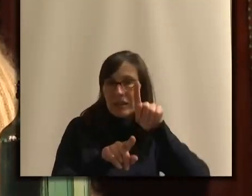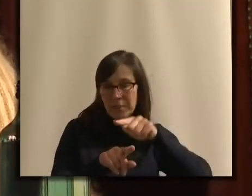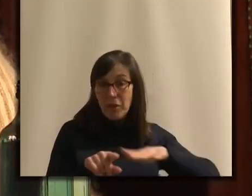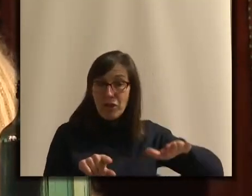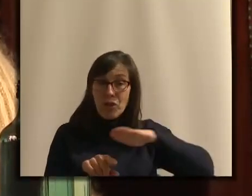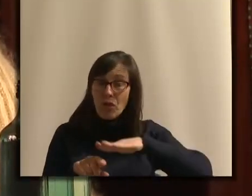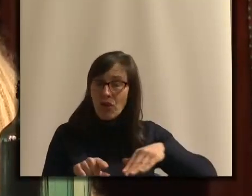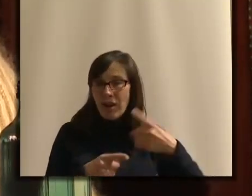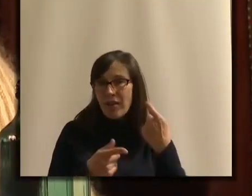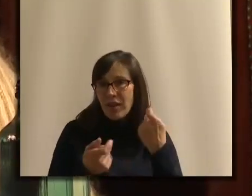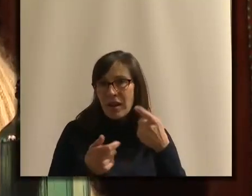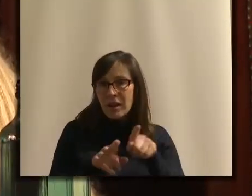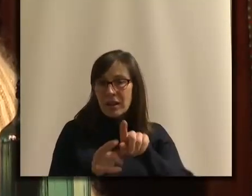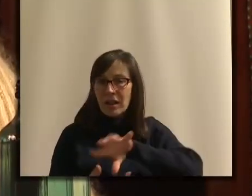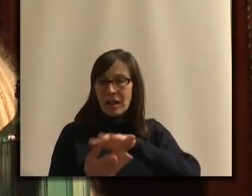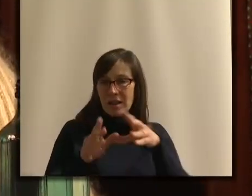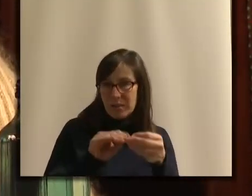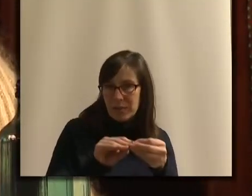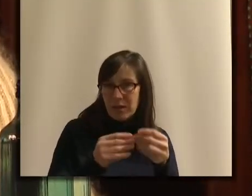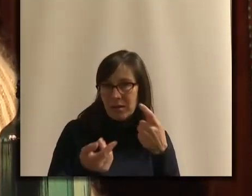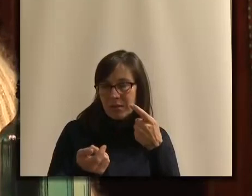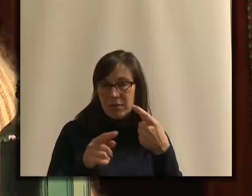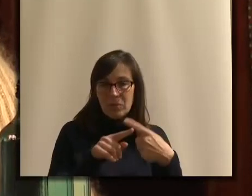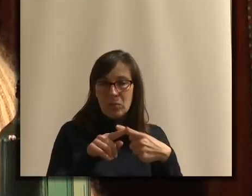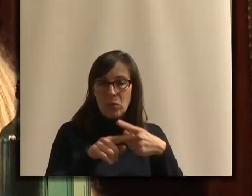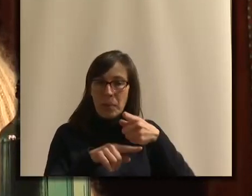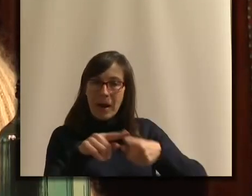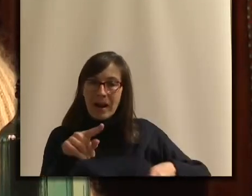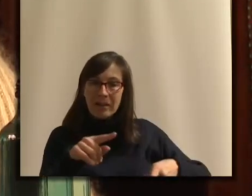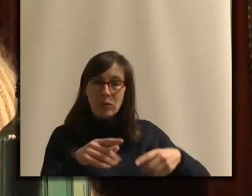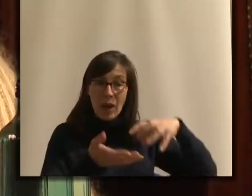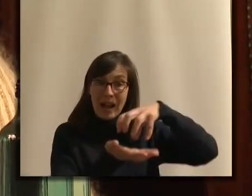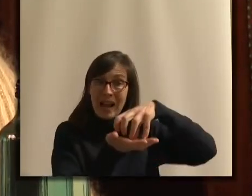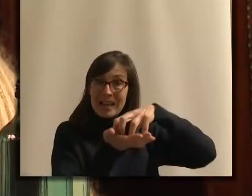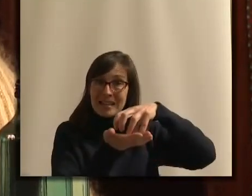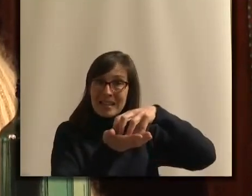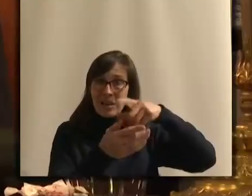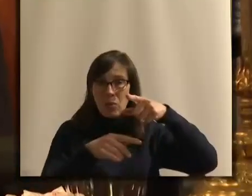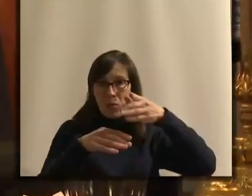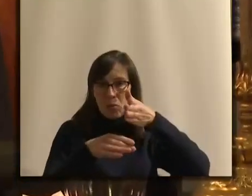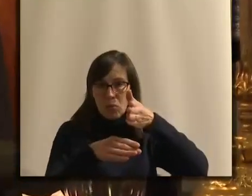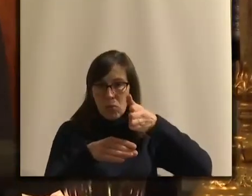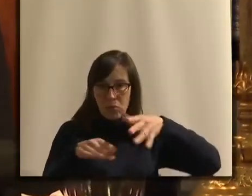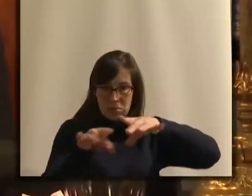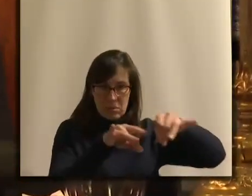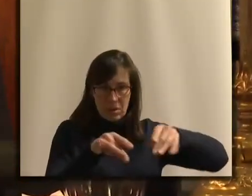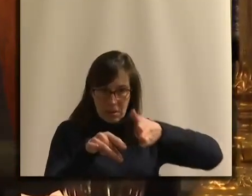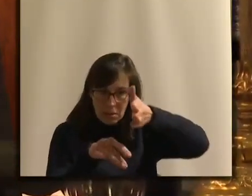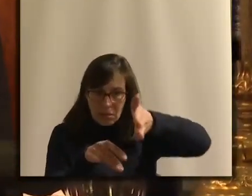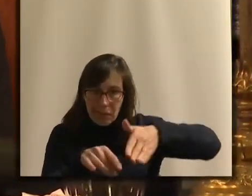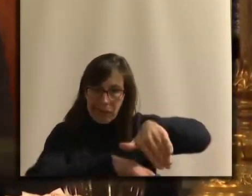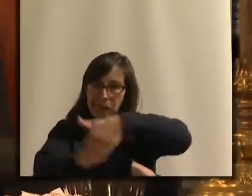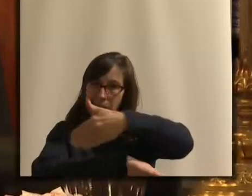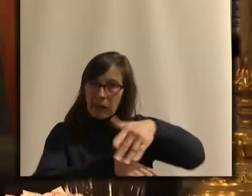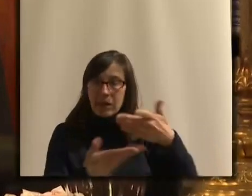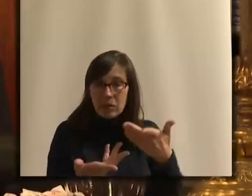perquè hi ha una part d'una finca que és carrer i que la fem servir com carrer, per tant s'ha d'endreçar